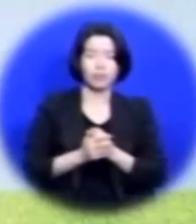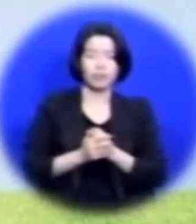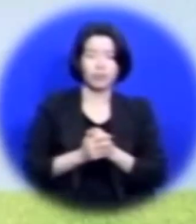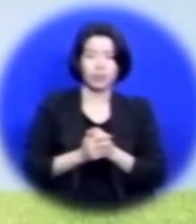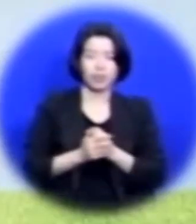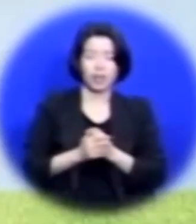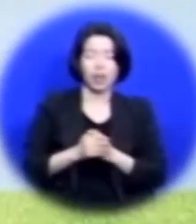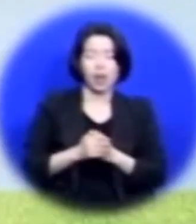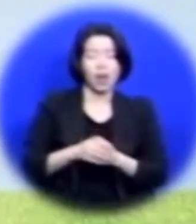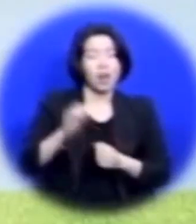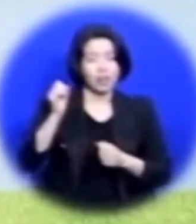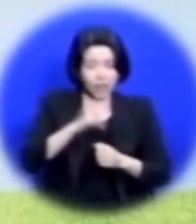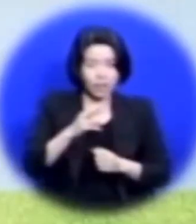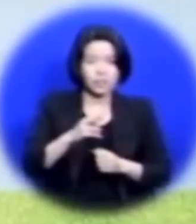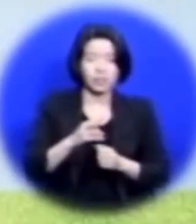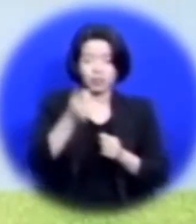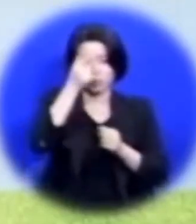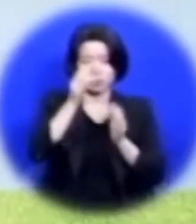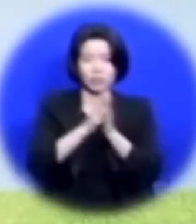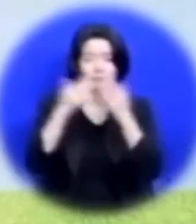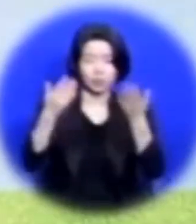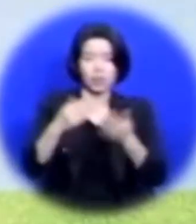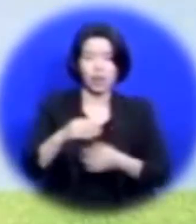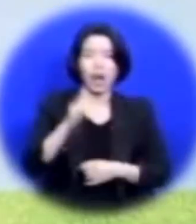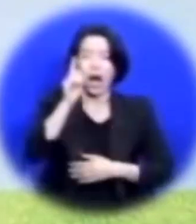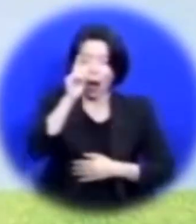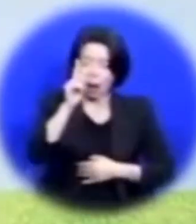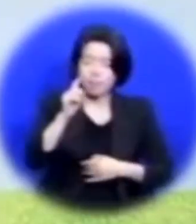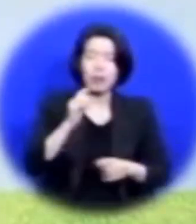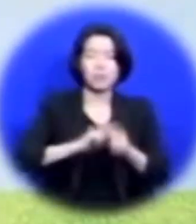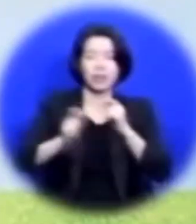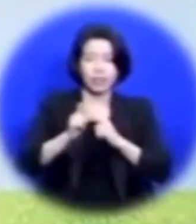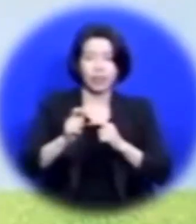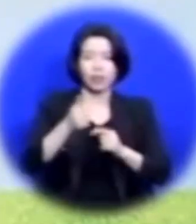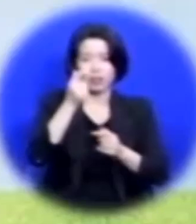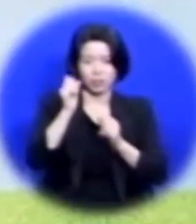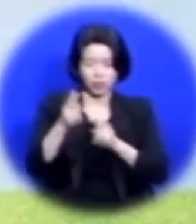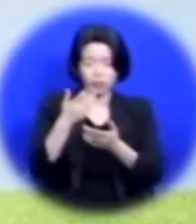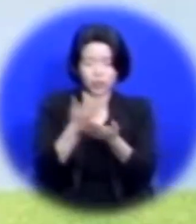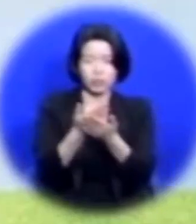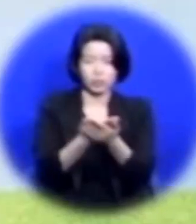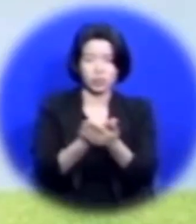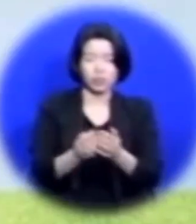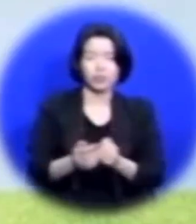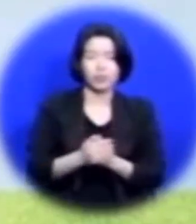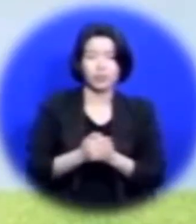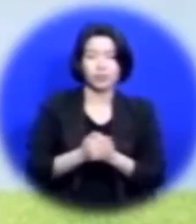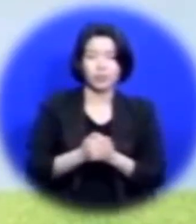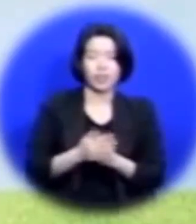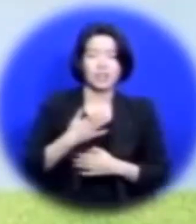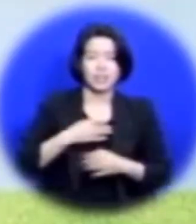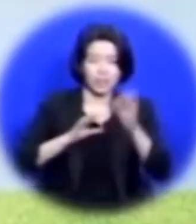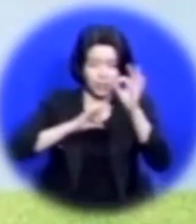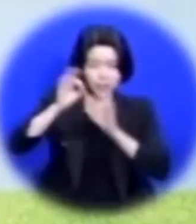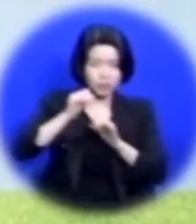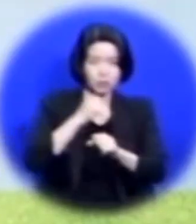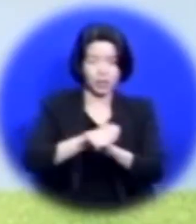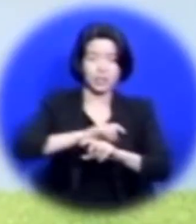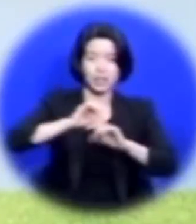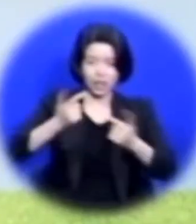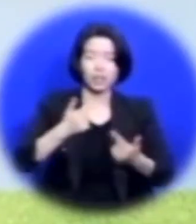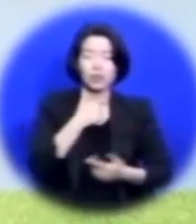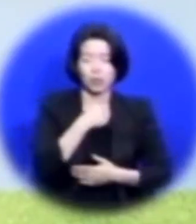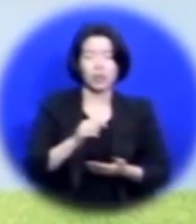브라운 셰프가 또 하나님께 기도했어요 하나님 하나님 한 번만 도 한번만 더 제가 실수하지 않기를 원하는